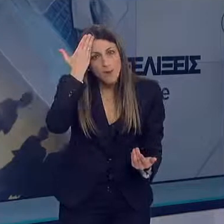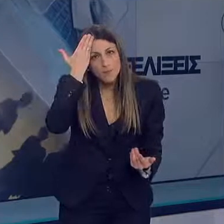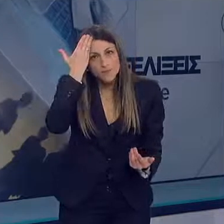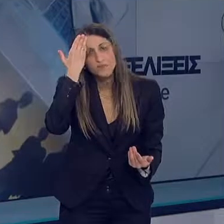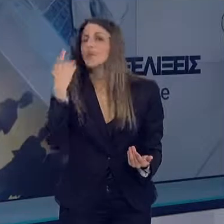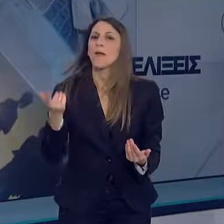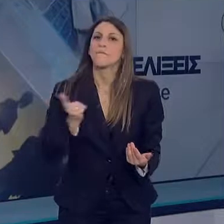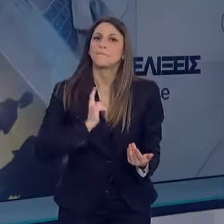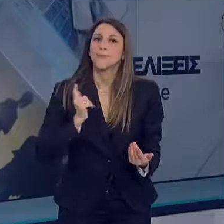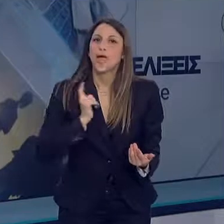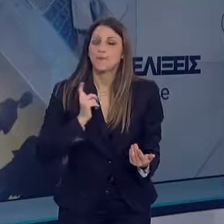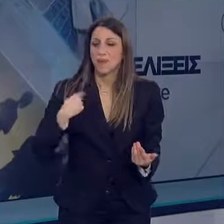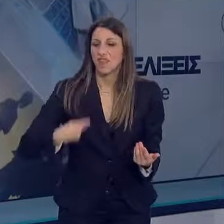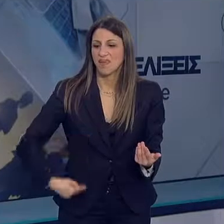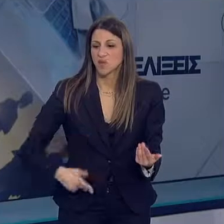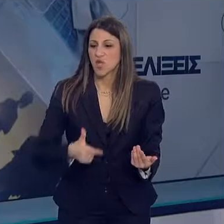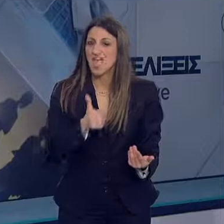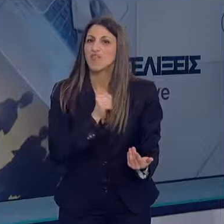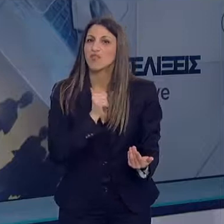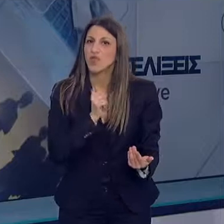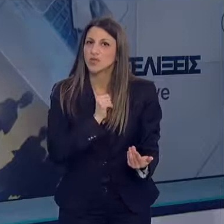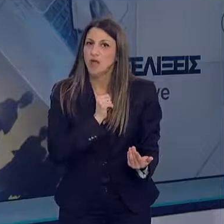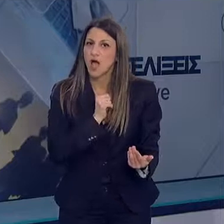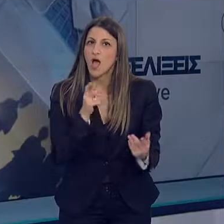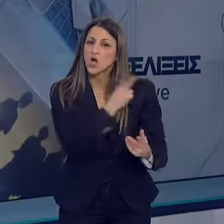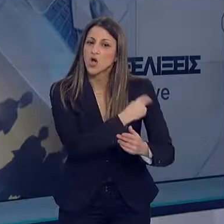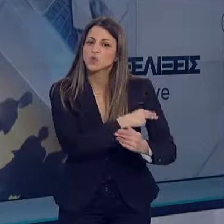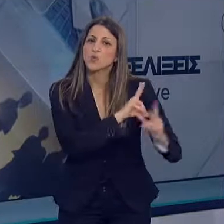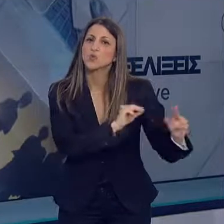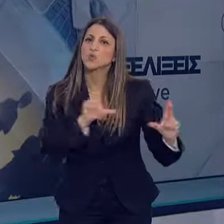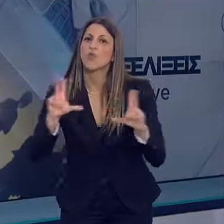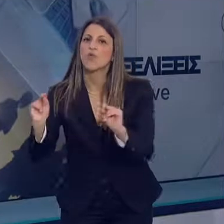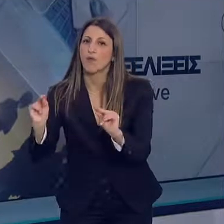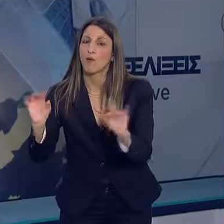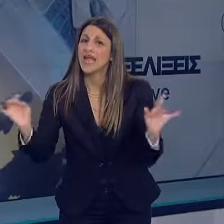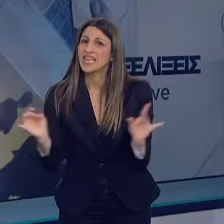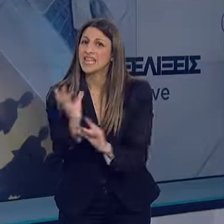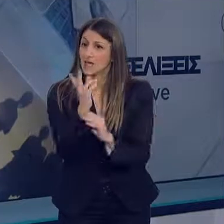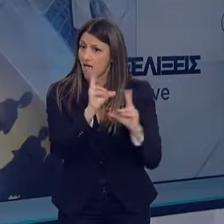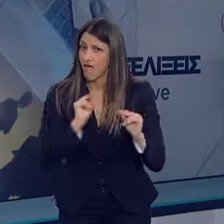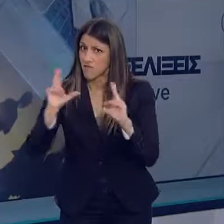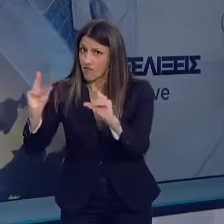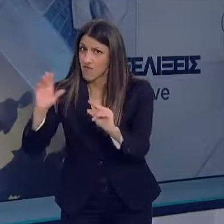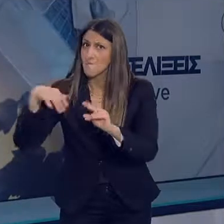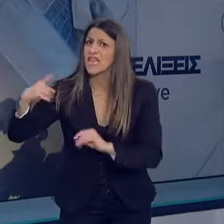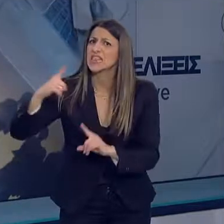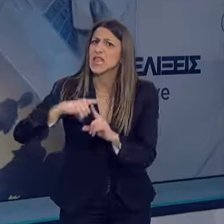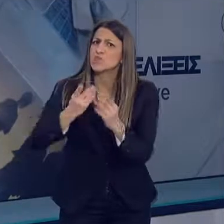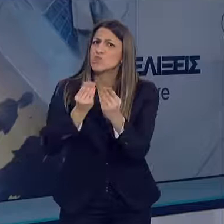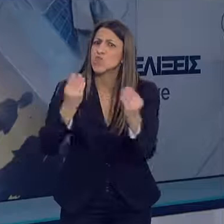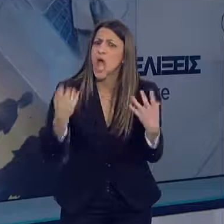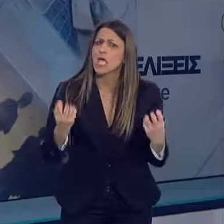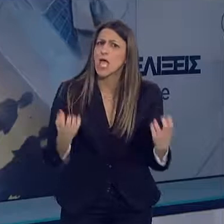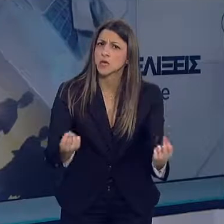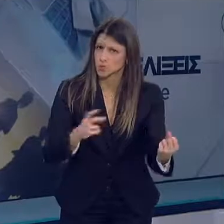ενός ενιαίου πλαισίου στο δημόσιο και τον ιδιωτικό τομέα δεν θα σήμαινε μεγαλύτερη διαθεσιμότητα τεστ ώστε να πραγματοποιούνται σε αυτούς που το χρειάζονται?